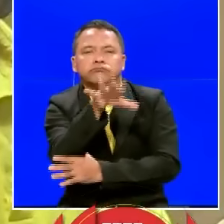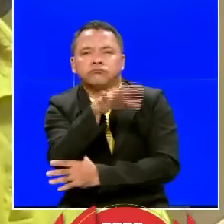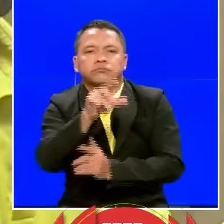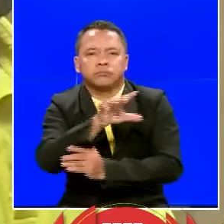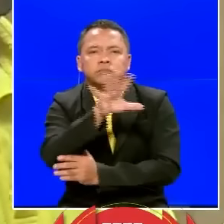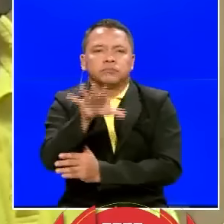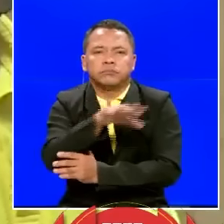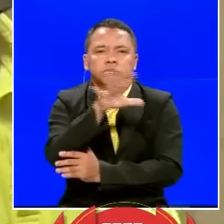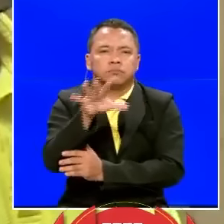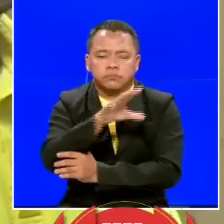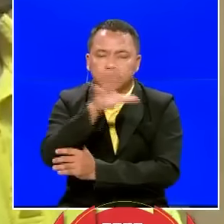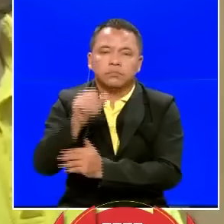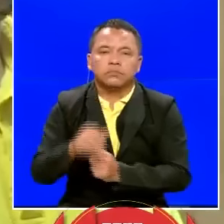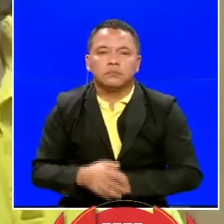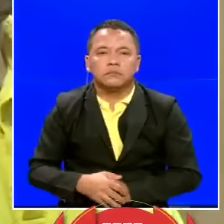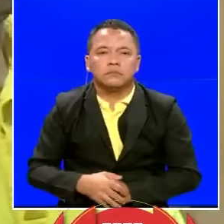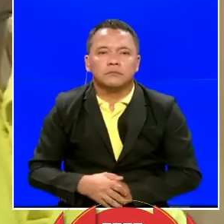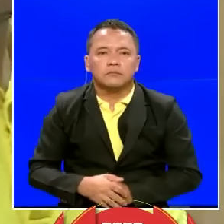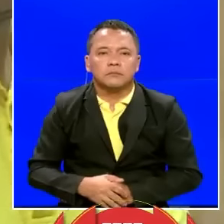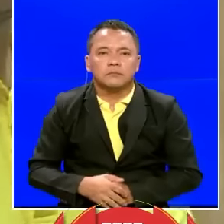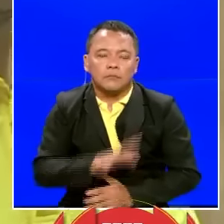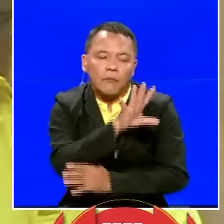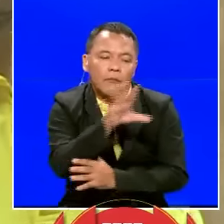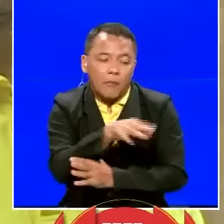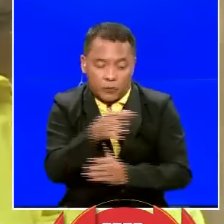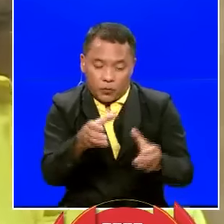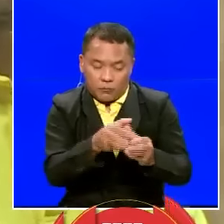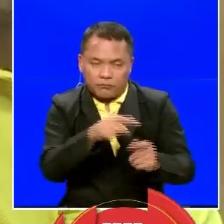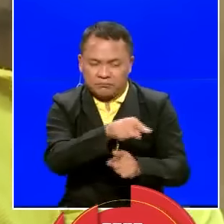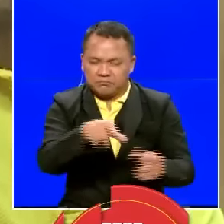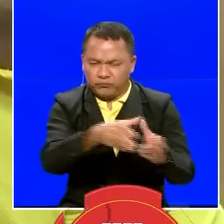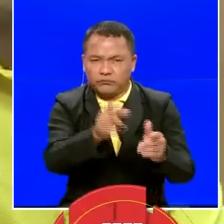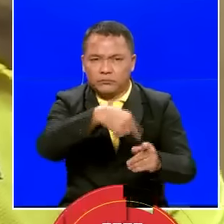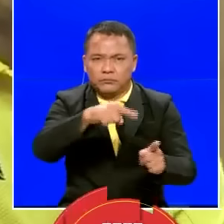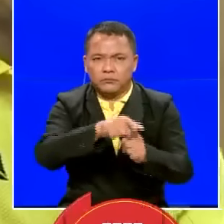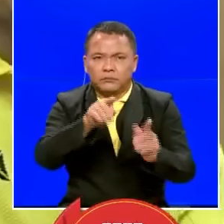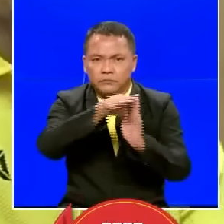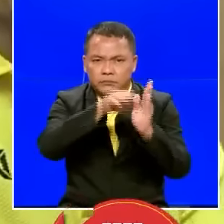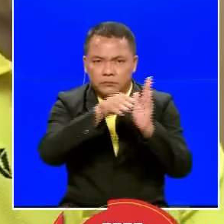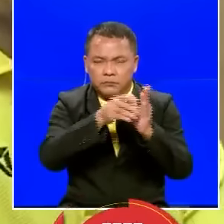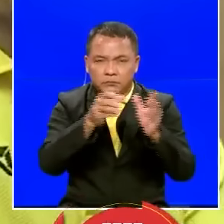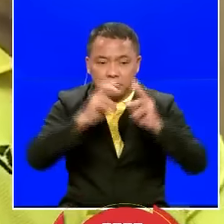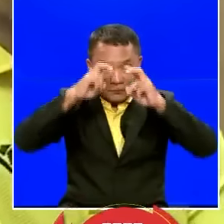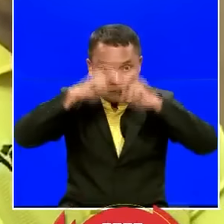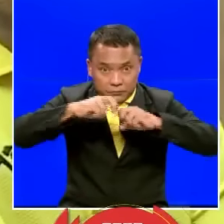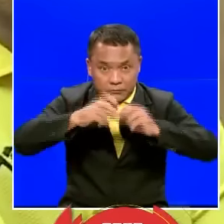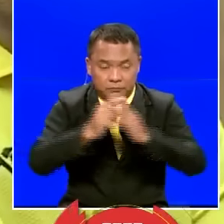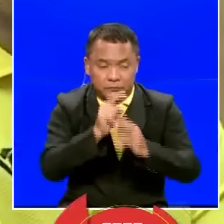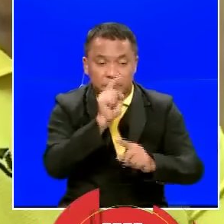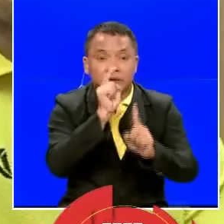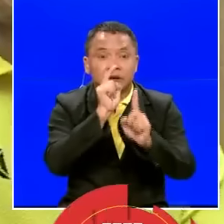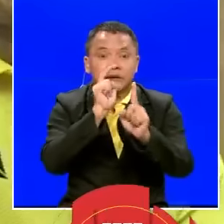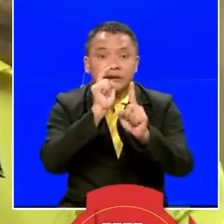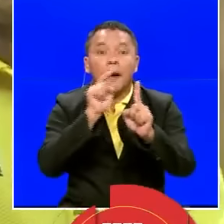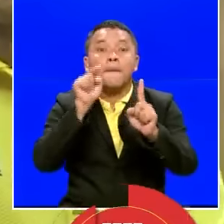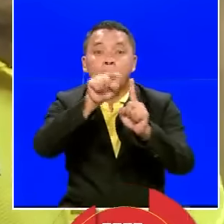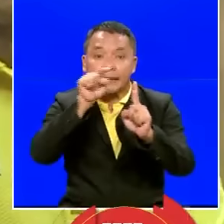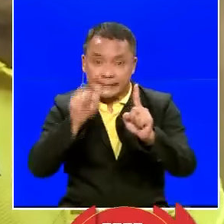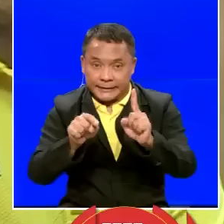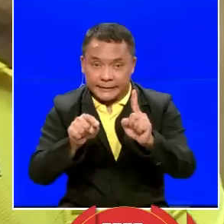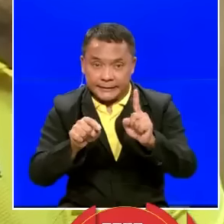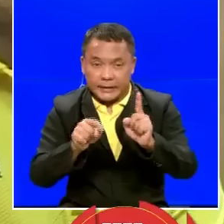หลอกไปหลอกนะครับอ่าไอ้ไอ้ชุดเนี้ยรู้สึกว่าข้อมูลทางลึกๆอ่ะเค้าเรียกไอ้ชุด 1%มันจะไปเรียก